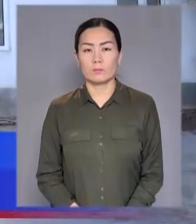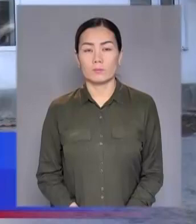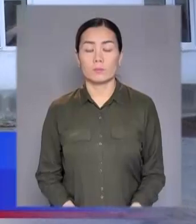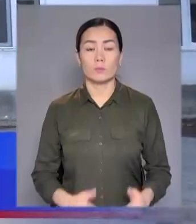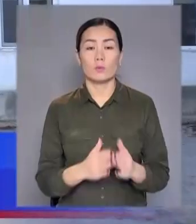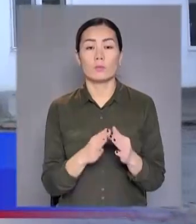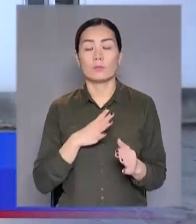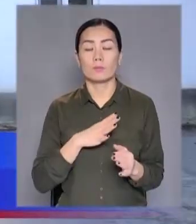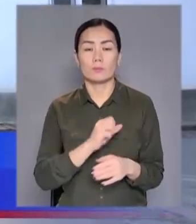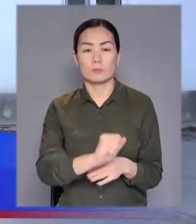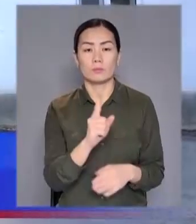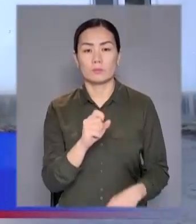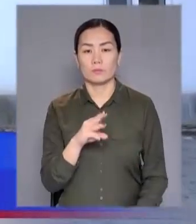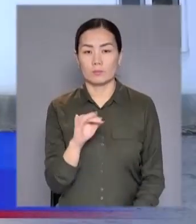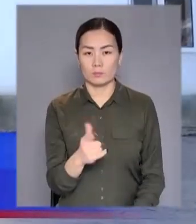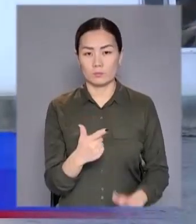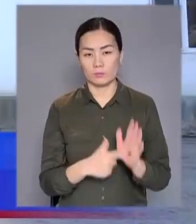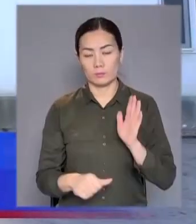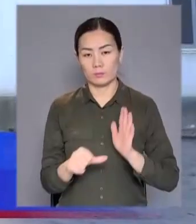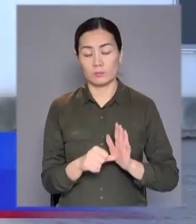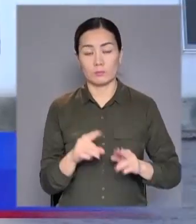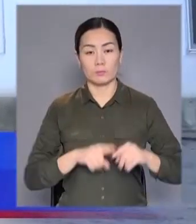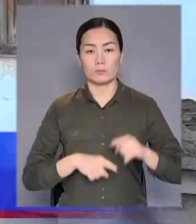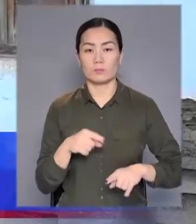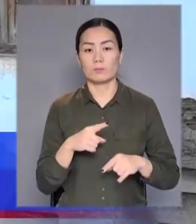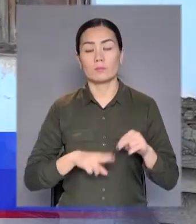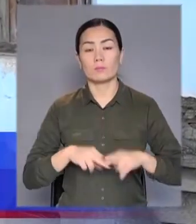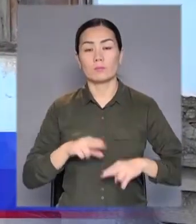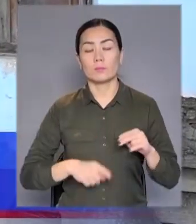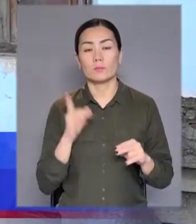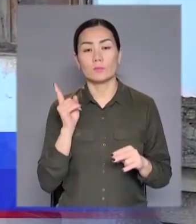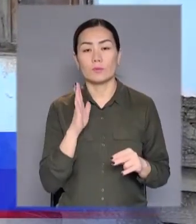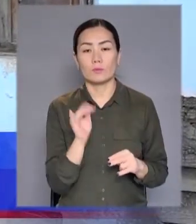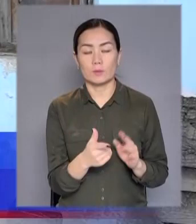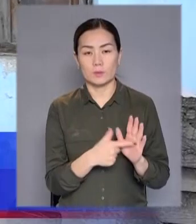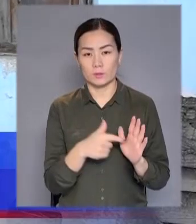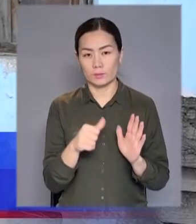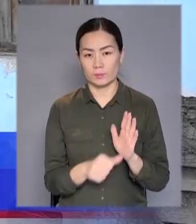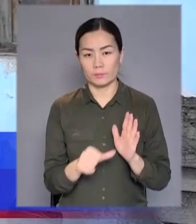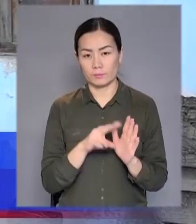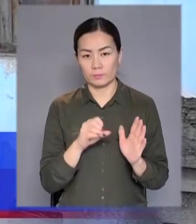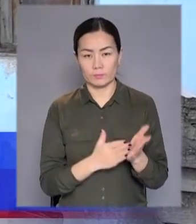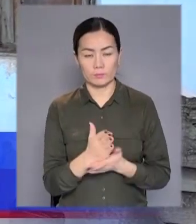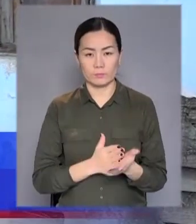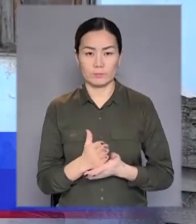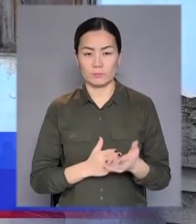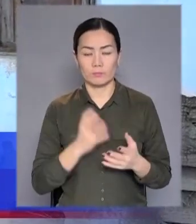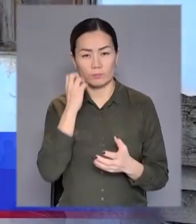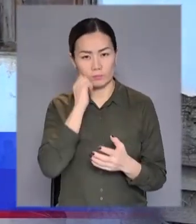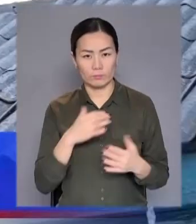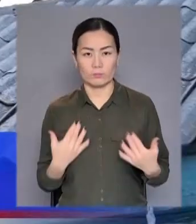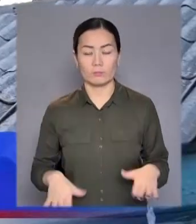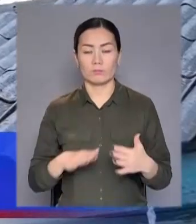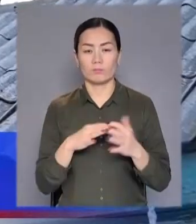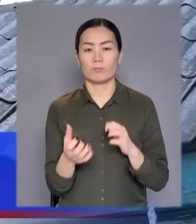Этот дом, расположенный по адресу Азатек 76, был построен в середине прошлого века. За 76 лет строение сильно обветшало и в